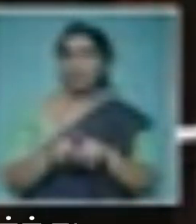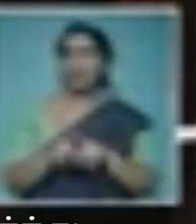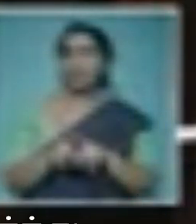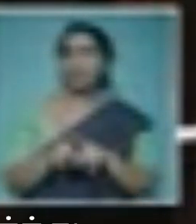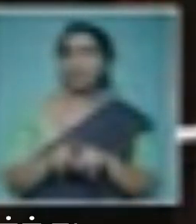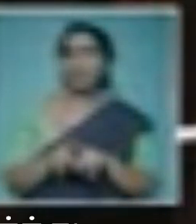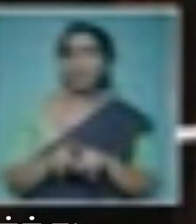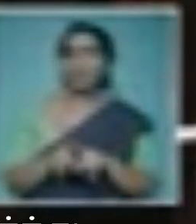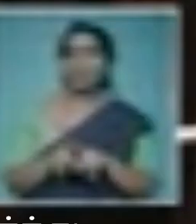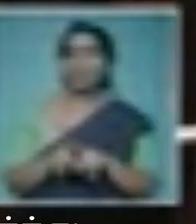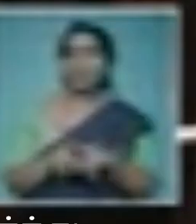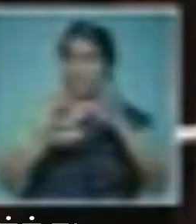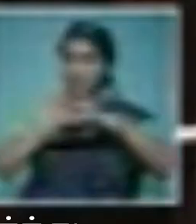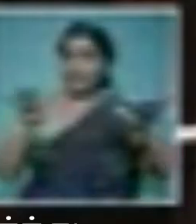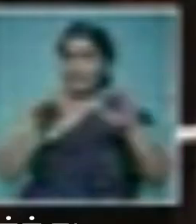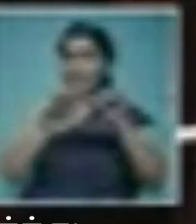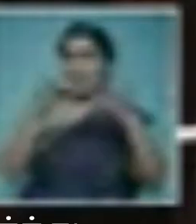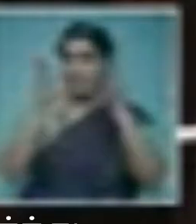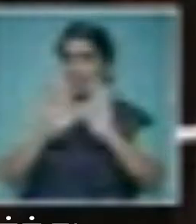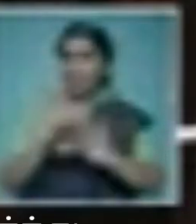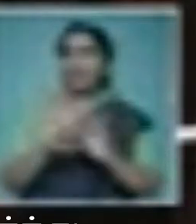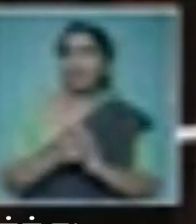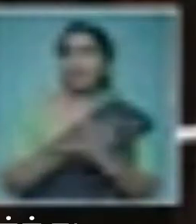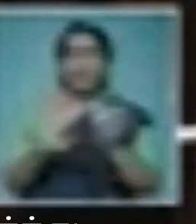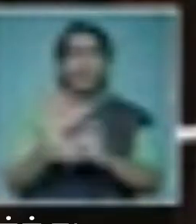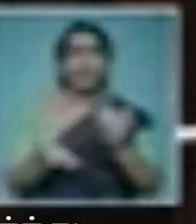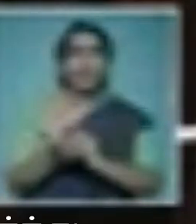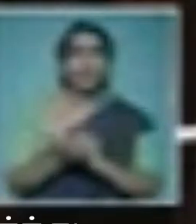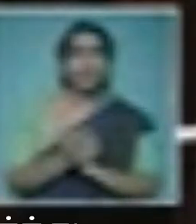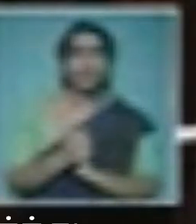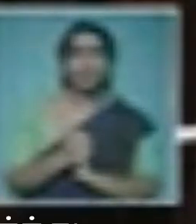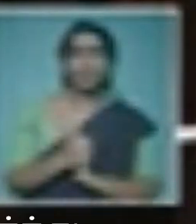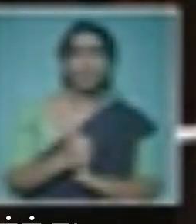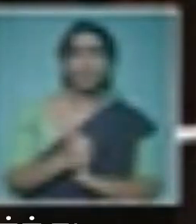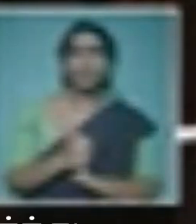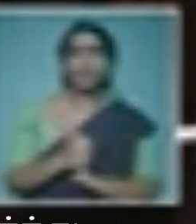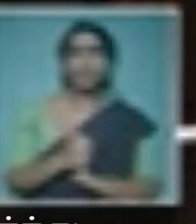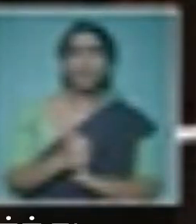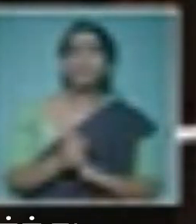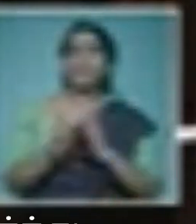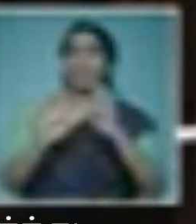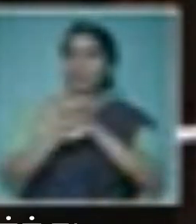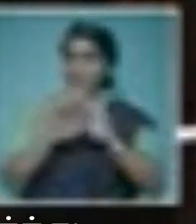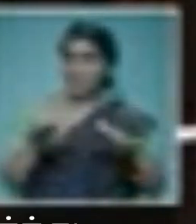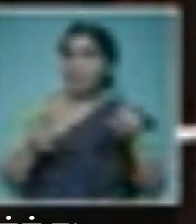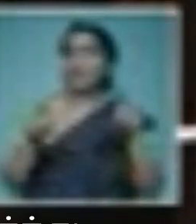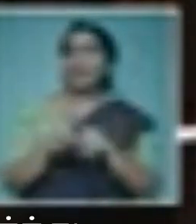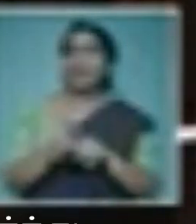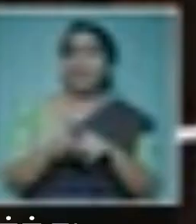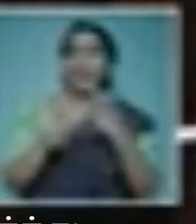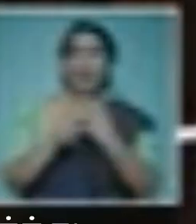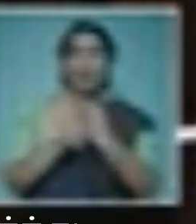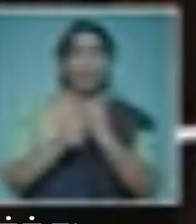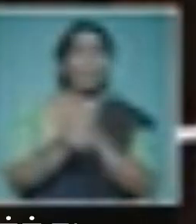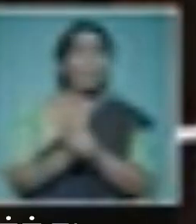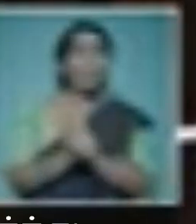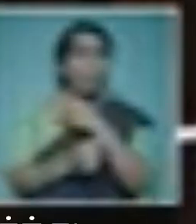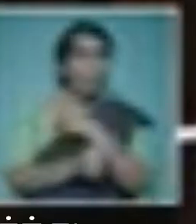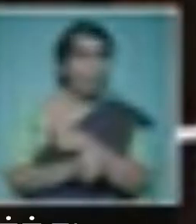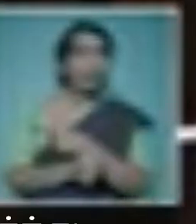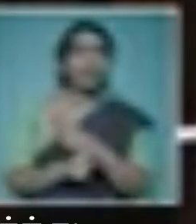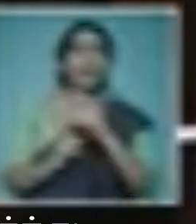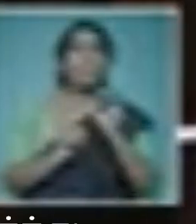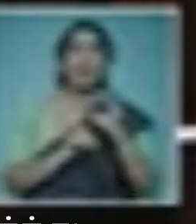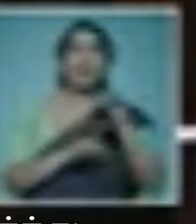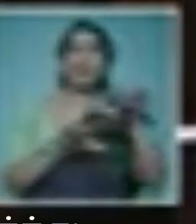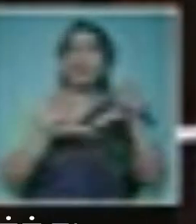මීට වඩා කාලෙ දෙන්න පුළුවන් කමක් නැහැ. මේ අන්තිම කීපාරක් අවසන් කරනවා කියලා තව කාලයක් ඔන්න අවසන් කරා. ඔන්න අවසන් කරා. කලවාංචි කුඩි පොලිස් ස්ටේෂන් එක තියෙන්නේ පෞද්ගලික